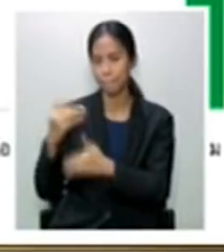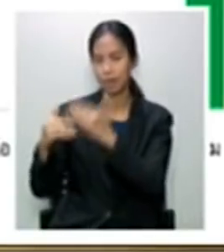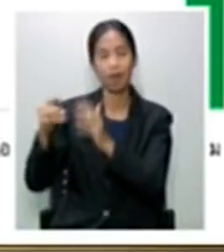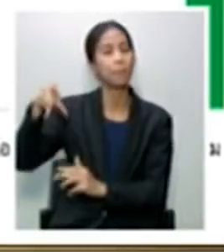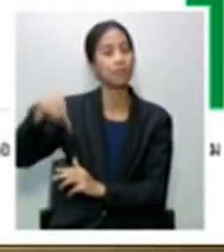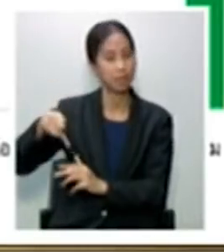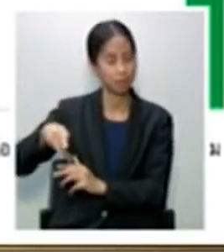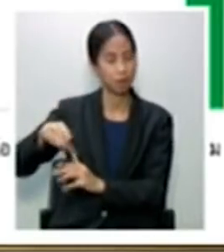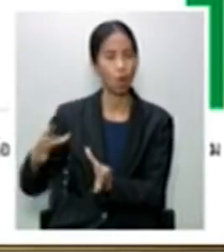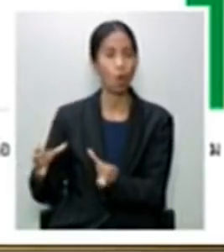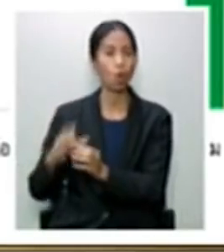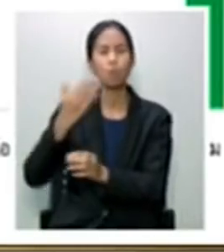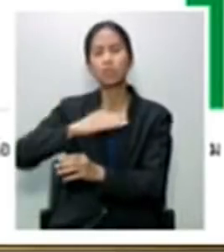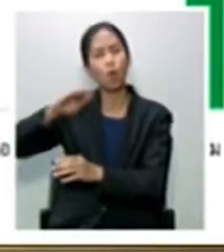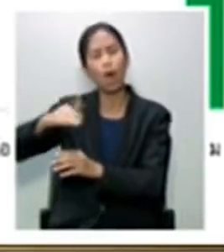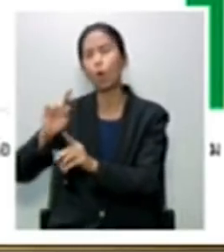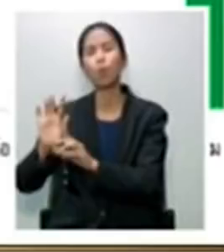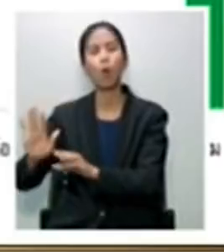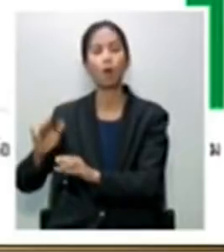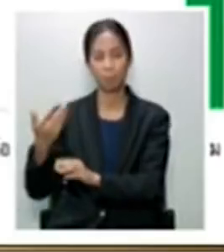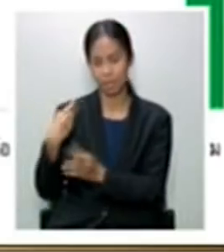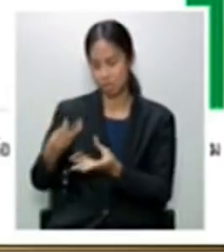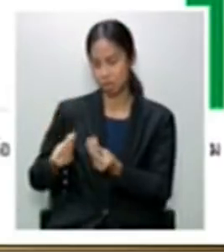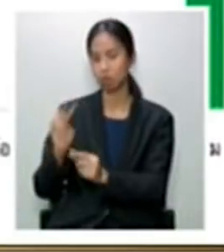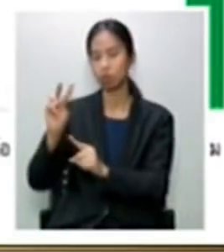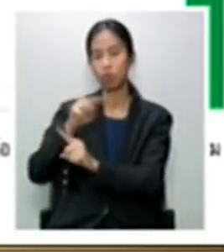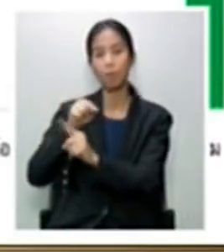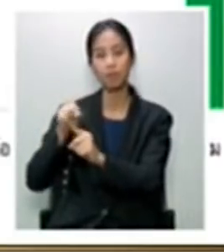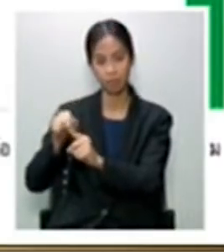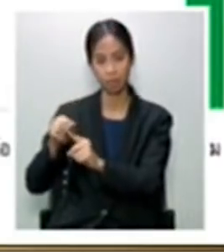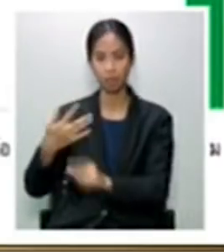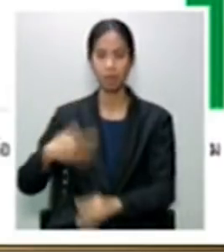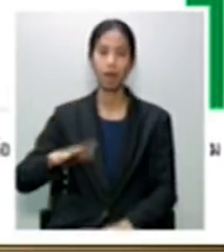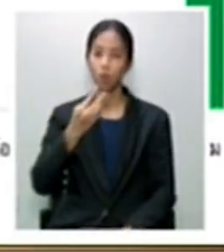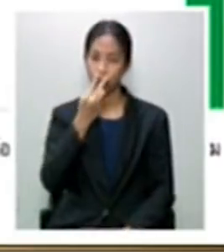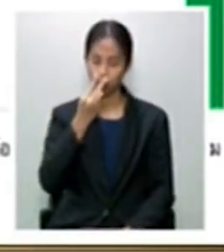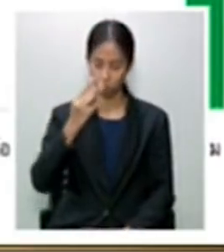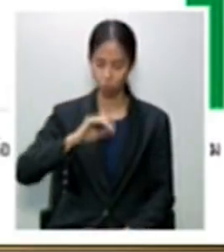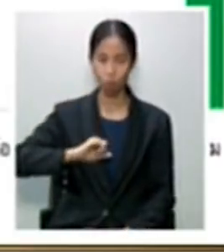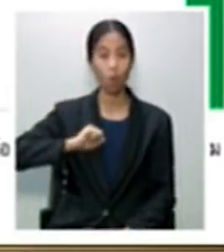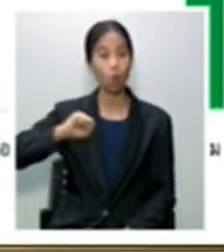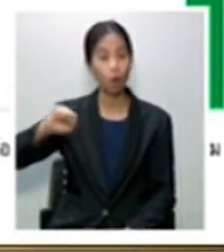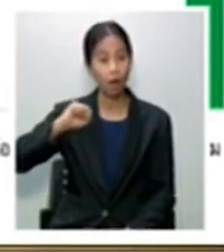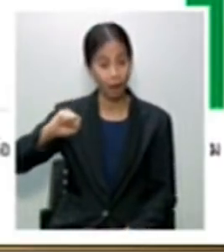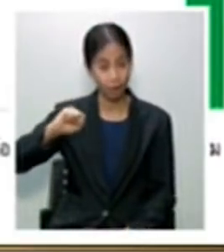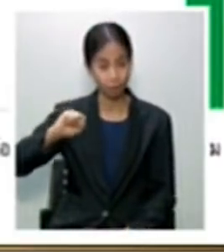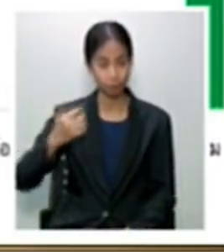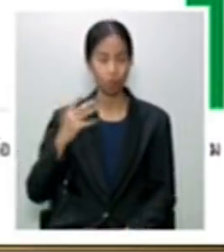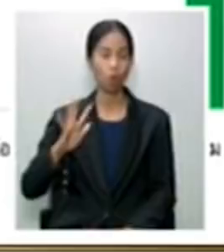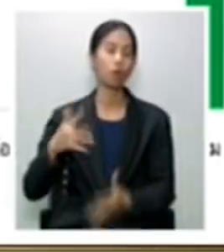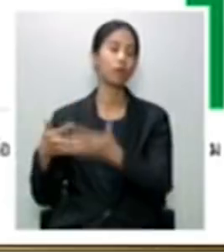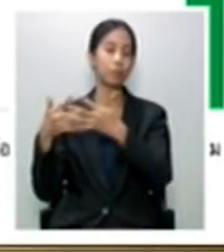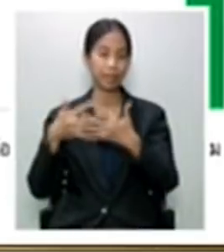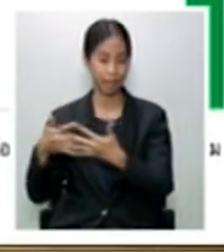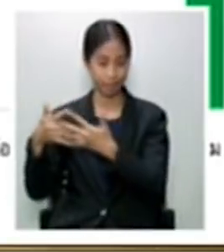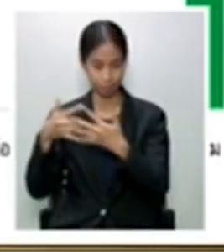สวีเดนเหมือนกันมีที่ดินใช้ได้อยู่ 2%ขวาสุดเราไปดูที่อเมริกาที่เคยมาสอนเรื่องอุทยานของเราว่าจะต้องเป็นเรื่องเกี่ยวกับ